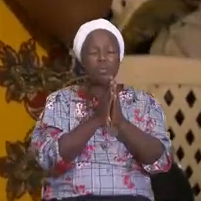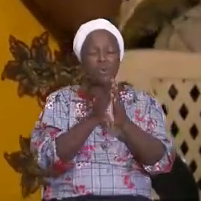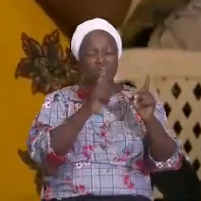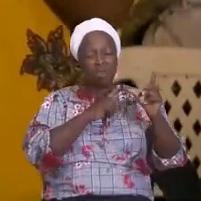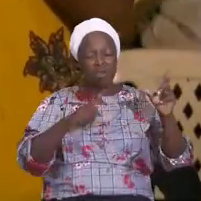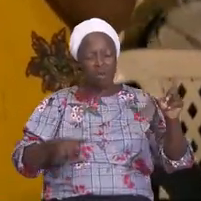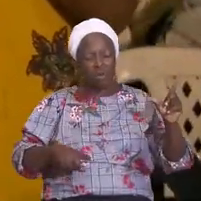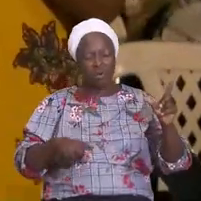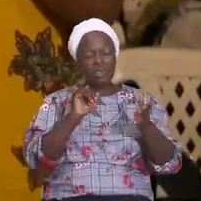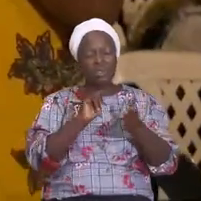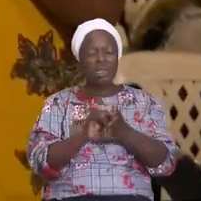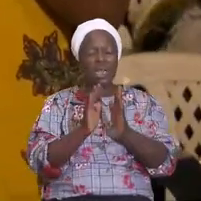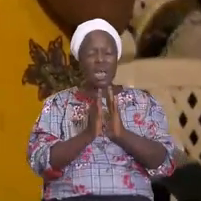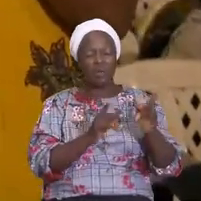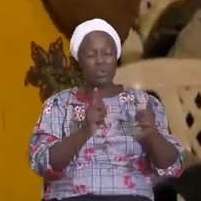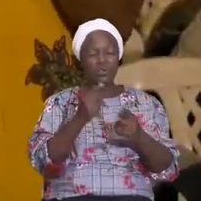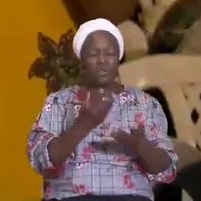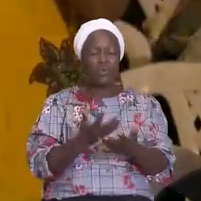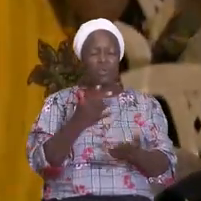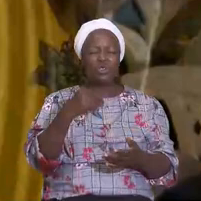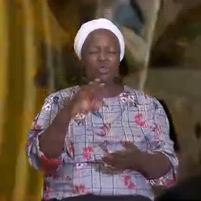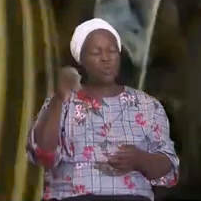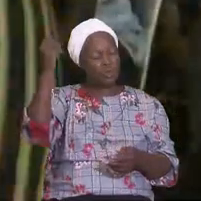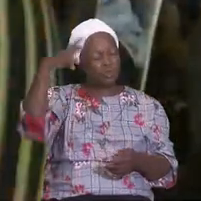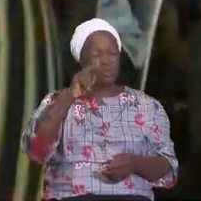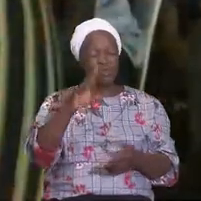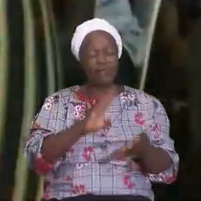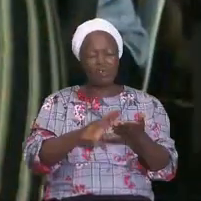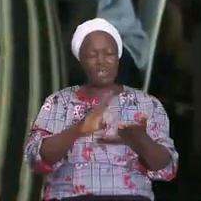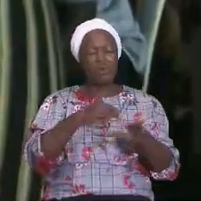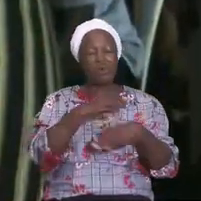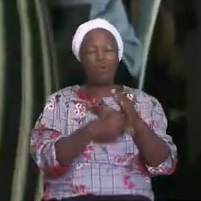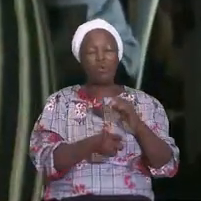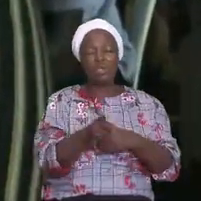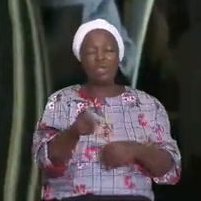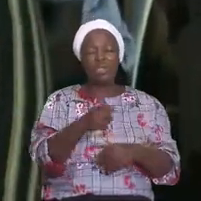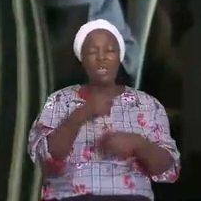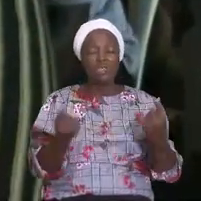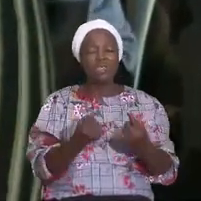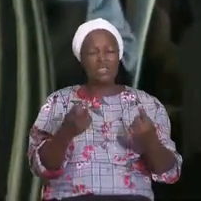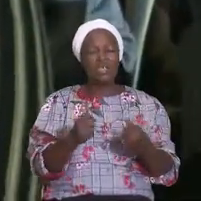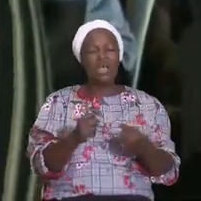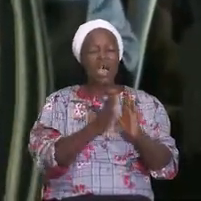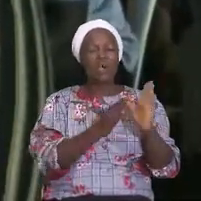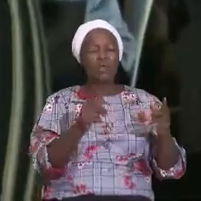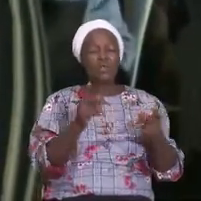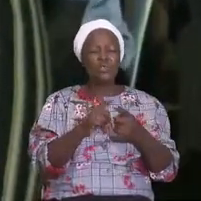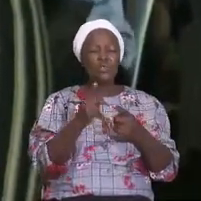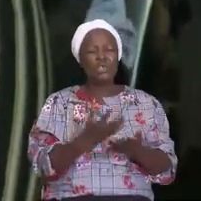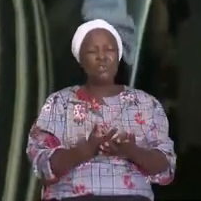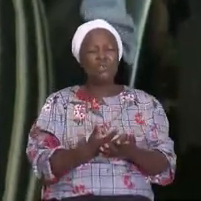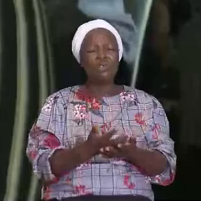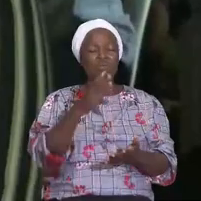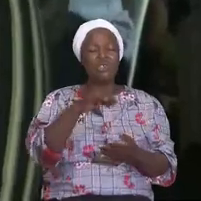au nom de Jésus. Je prie, Seigneur, selon les richesses de ta grâce,